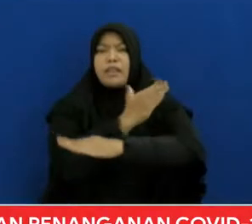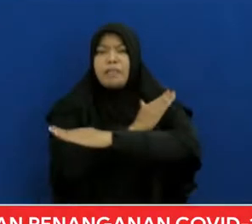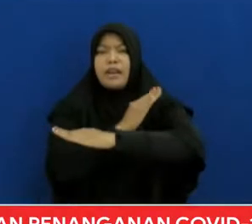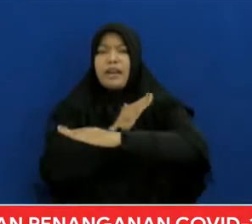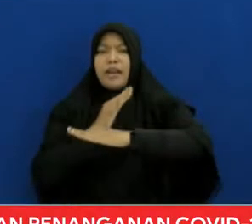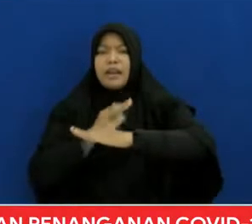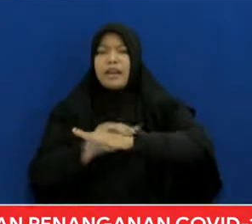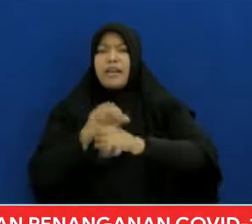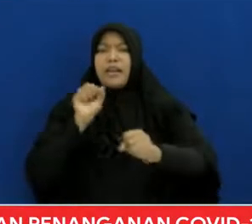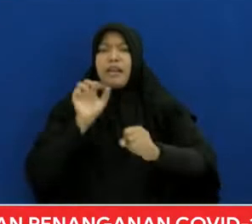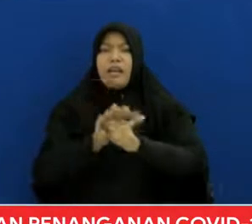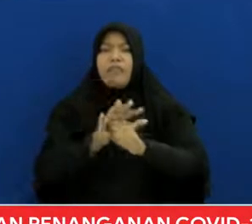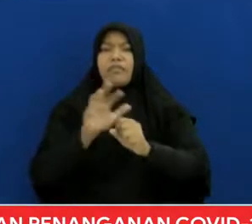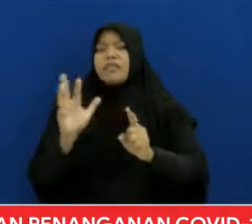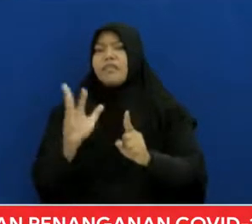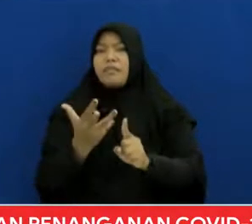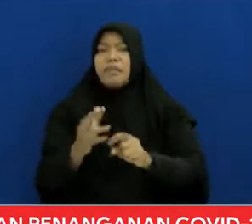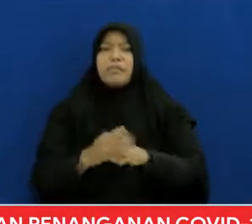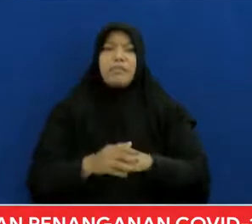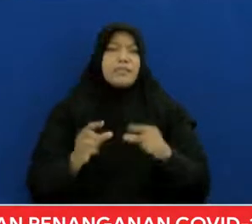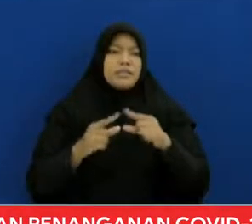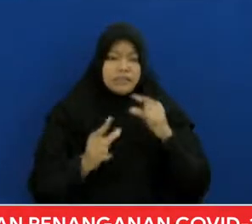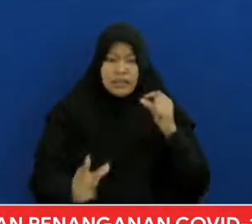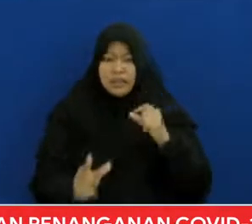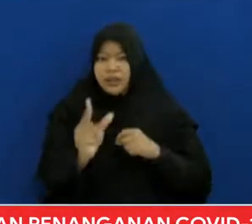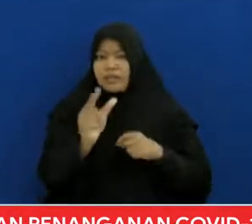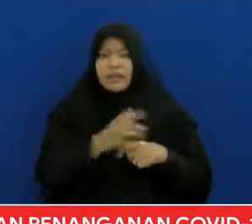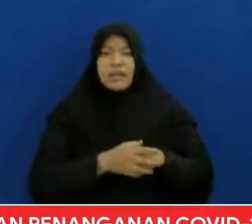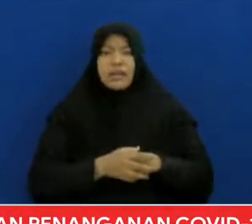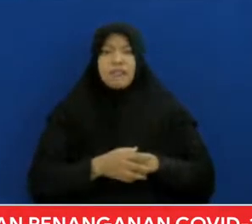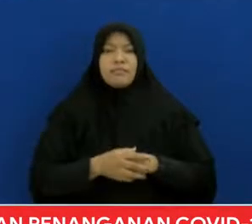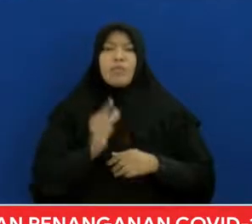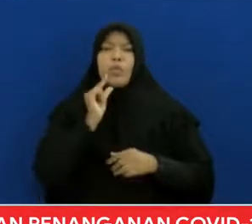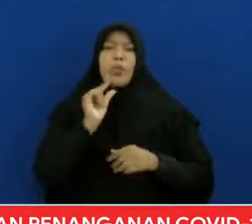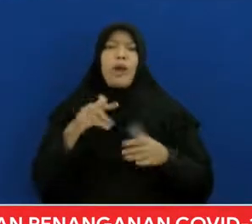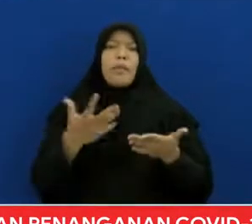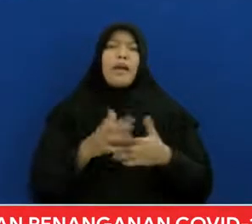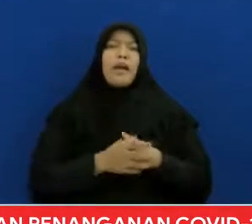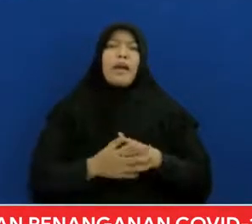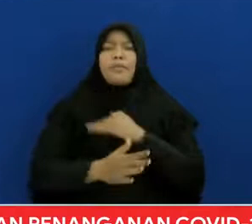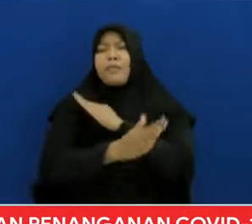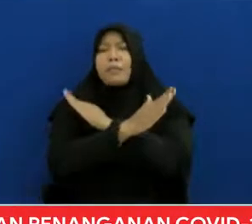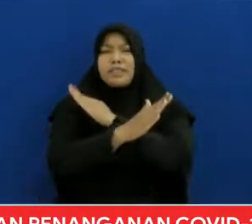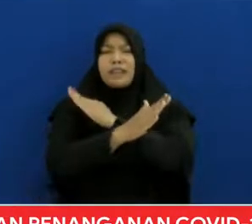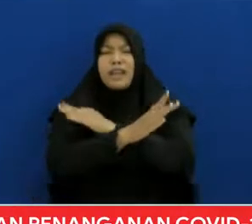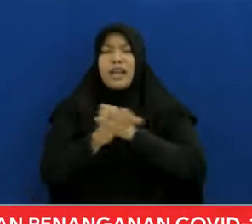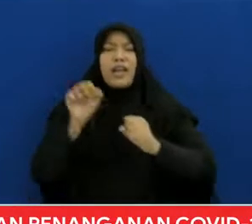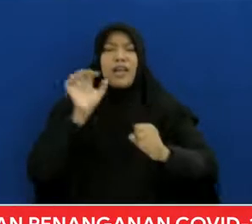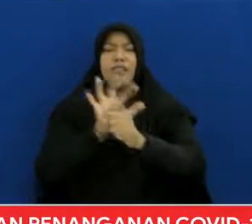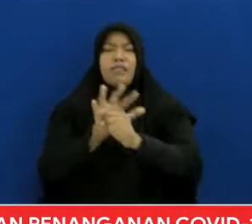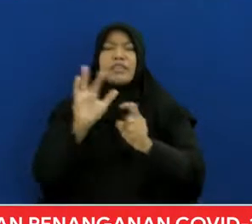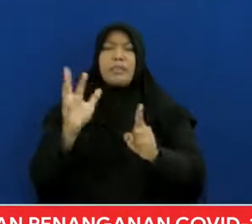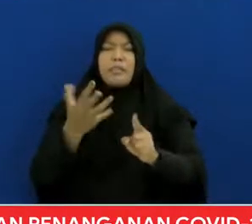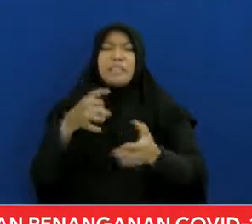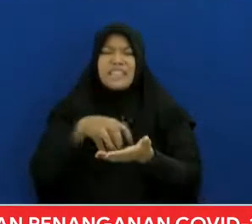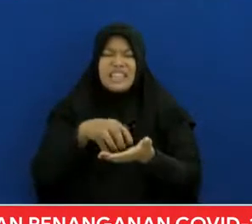penanganan COVID-19 Provinsi Sumatera Utara, dalam menanggulangi wabah corona di wilayah